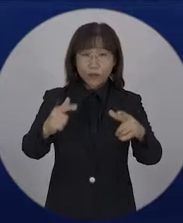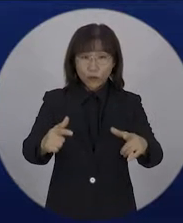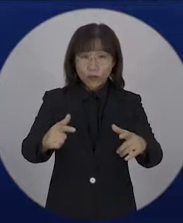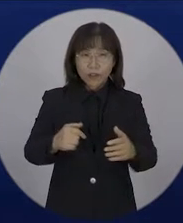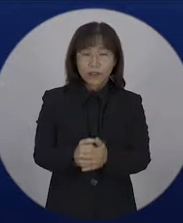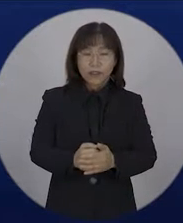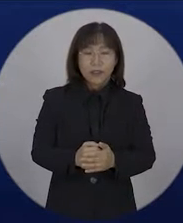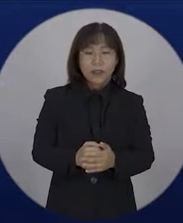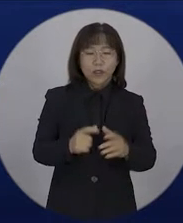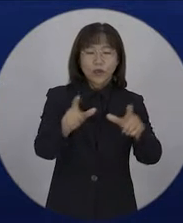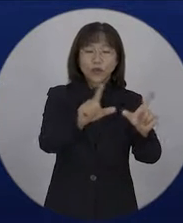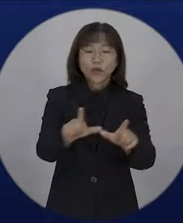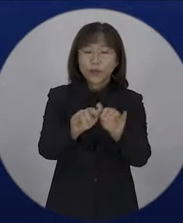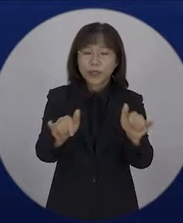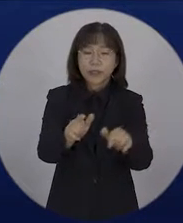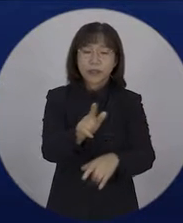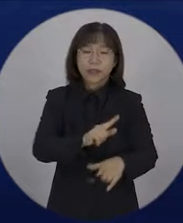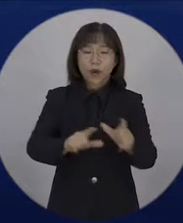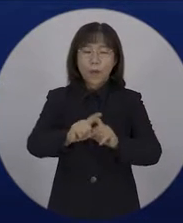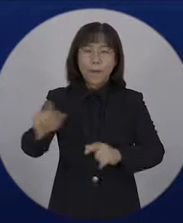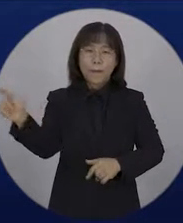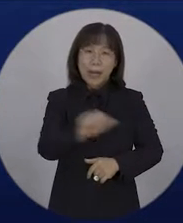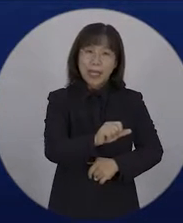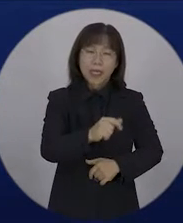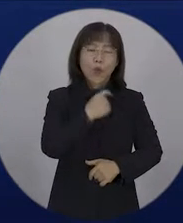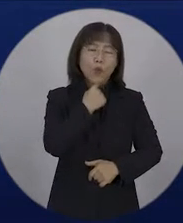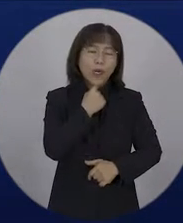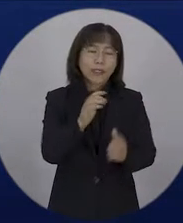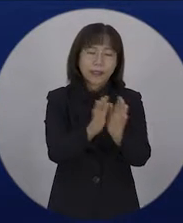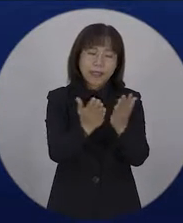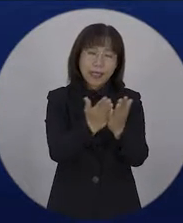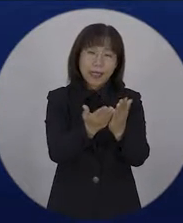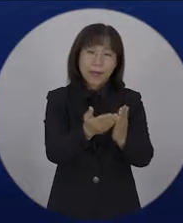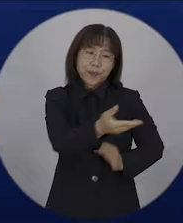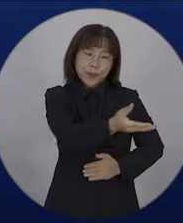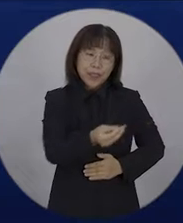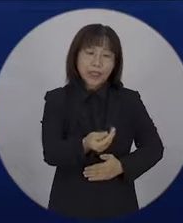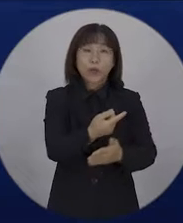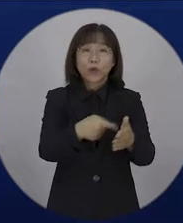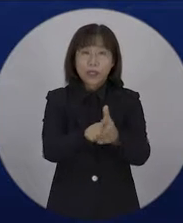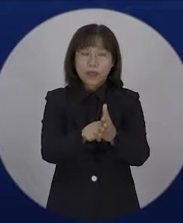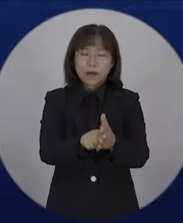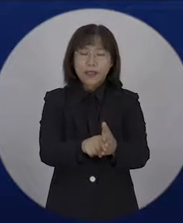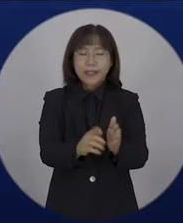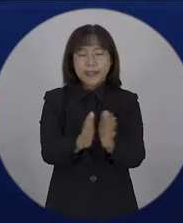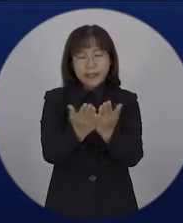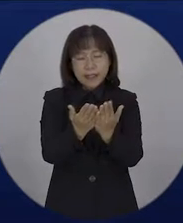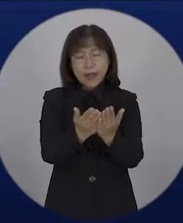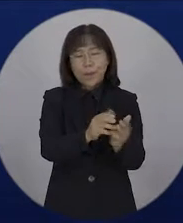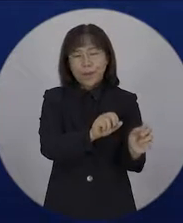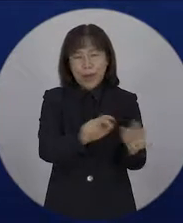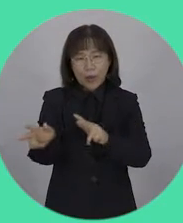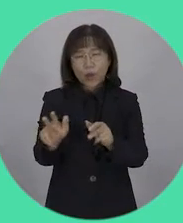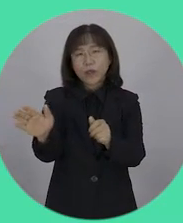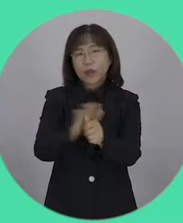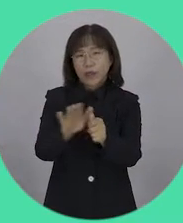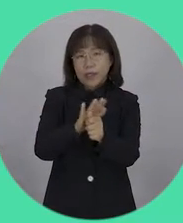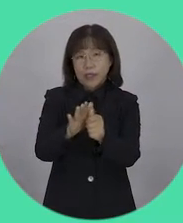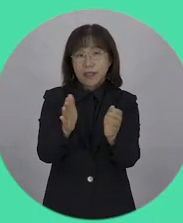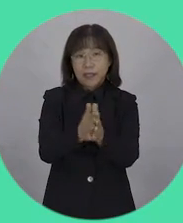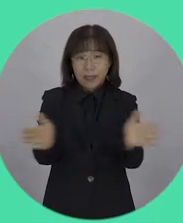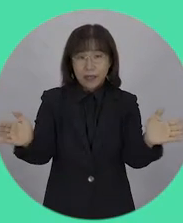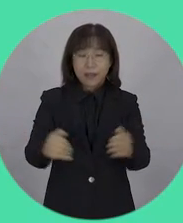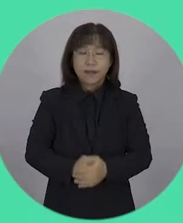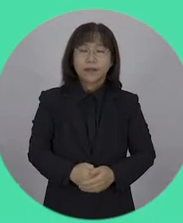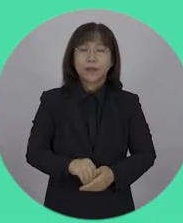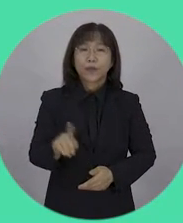강서구가 구민들이 더 빠르고 간편하게 원하는 책을 빌릴 수 있도록 책바로 서비스를 시행합니다.